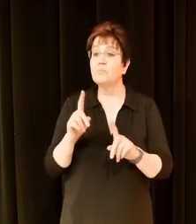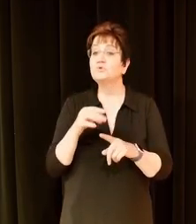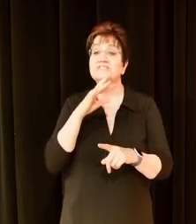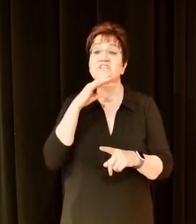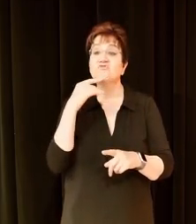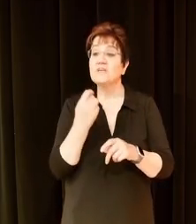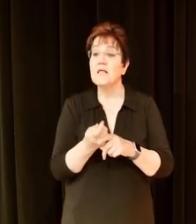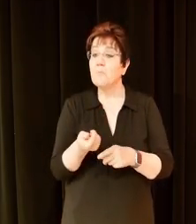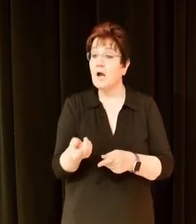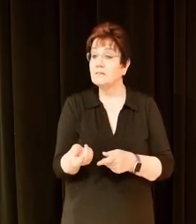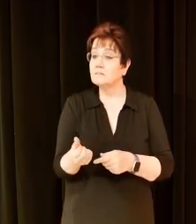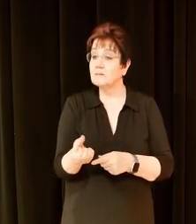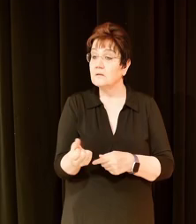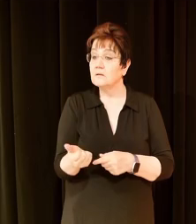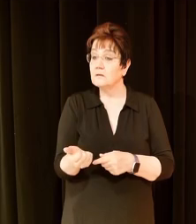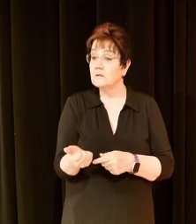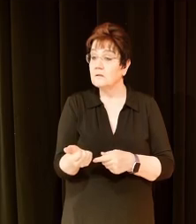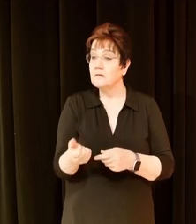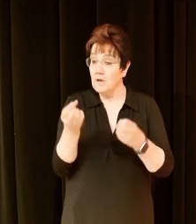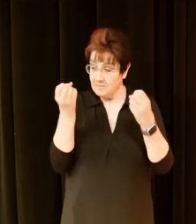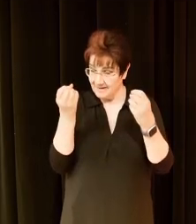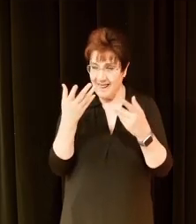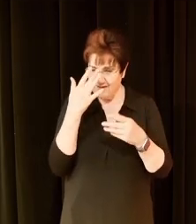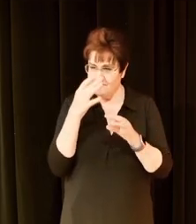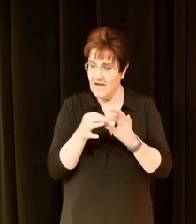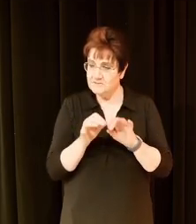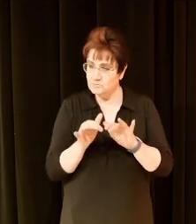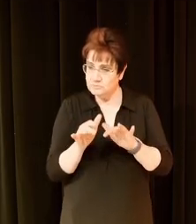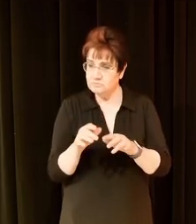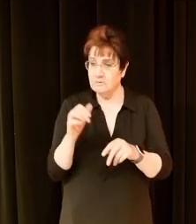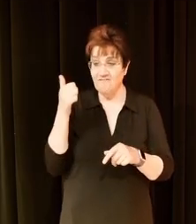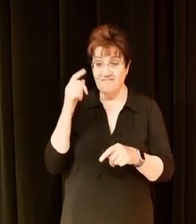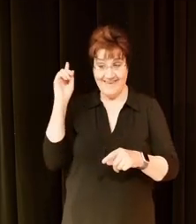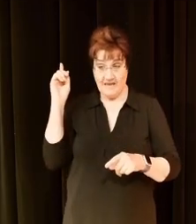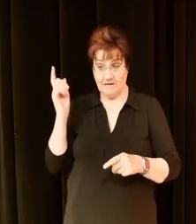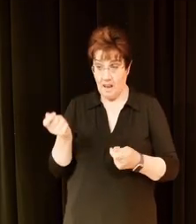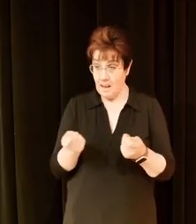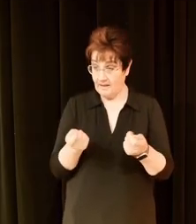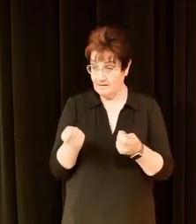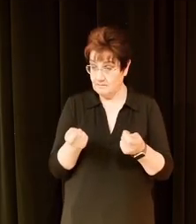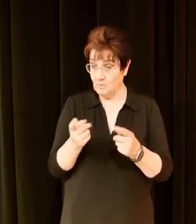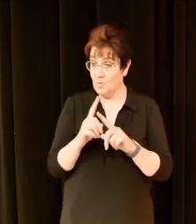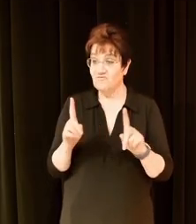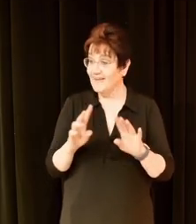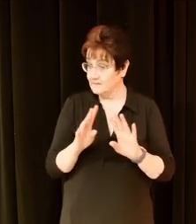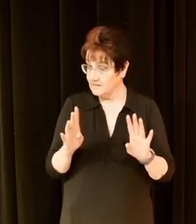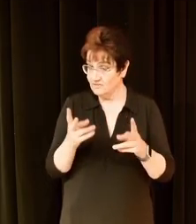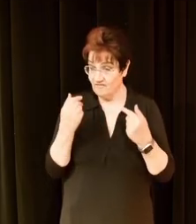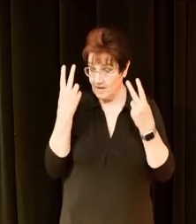müssen, ist klar, worum es geht, wer da der Lenker ist und wer nicht. Und für